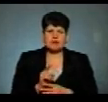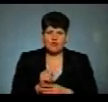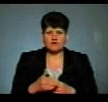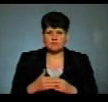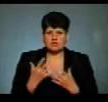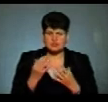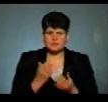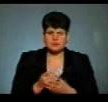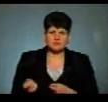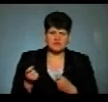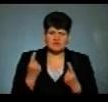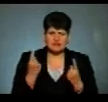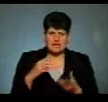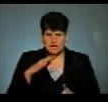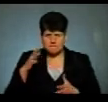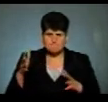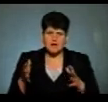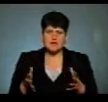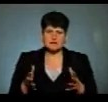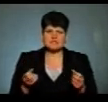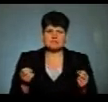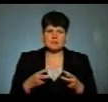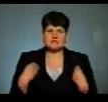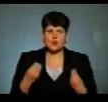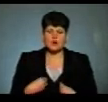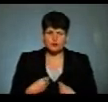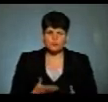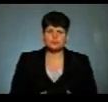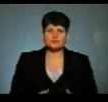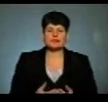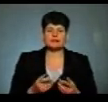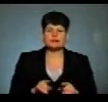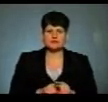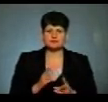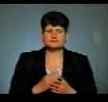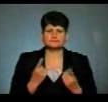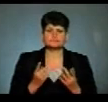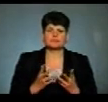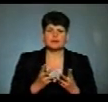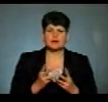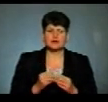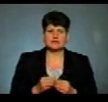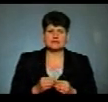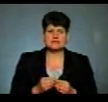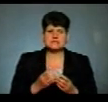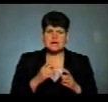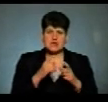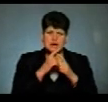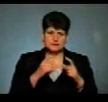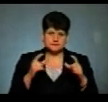поступити велика партія спецодягу. Також ми маємо достатню кількість